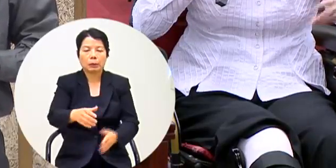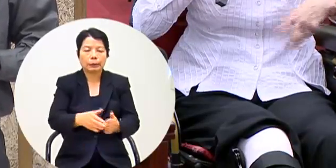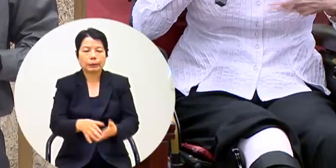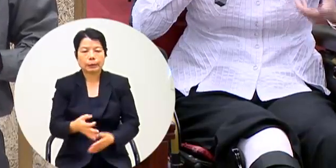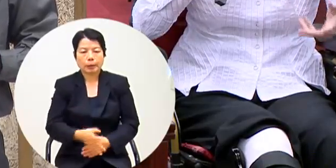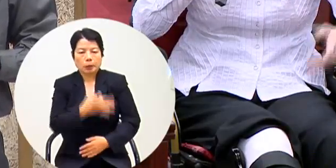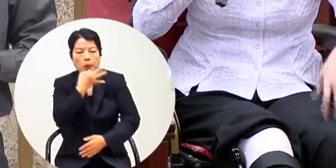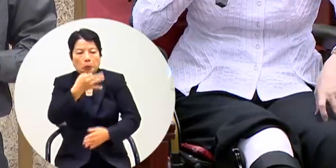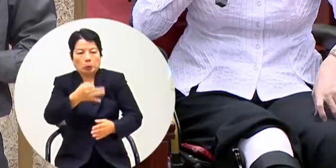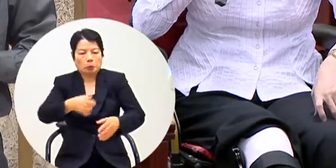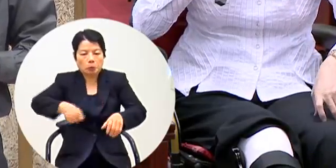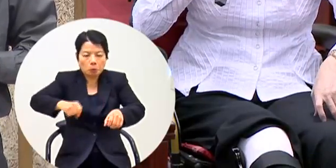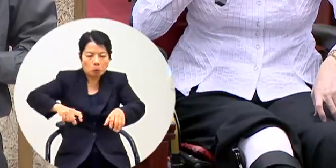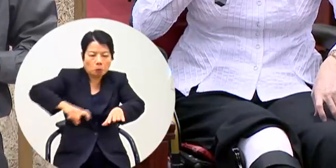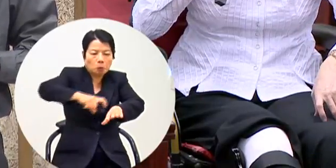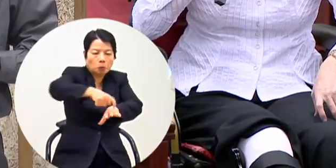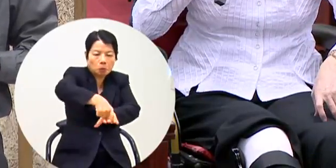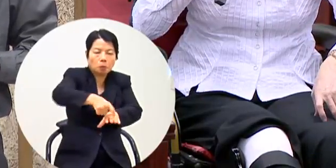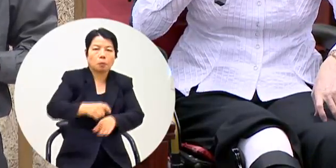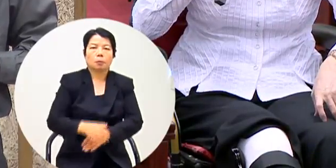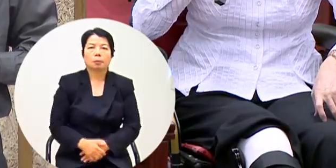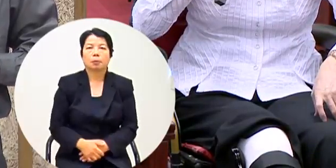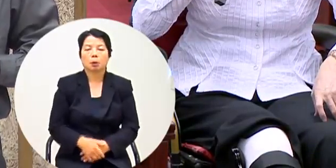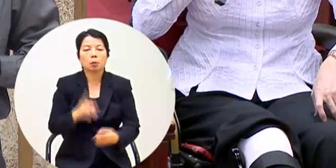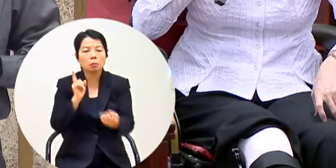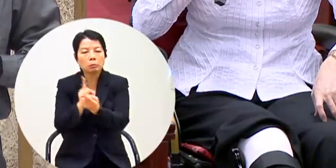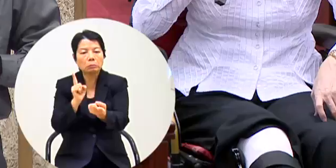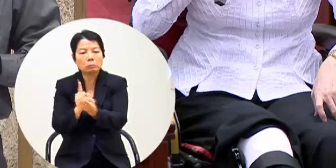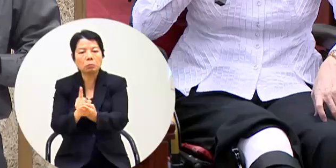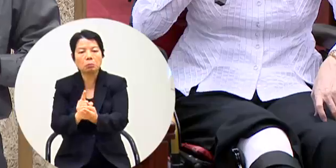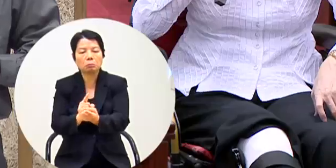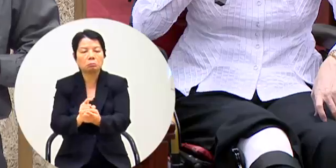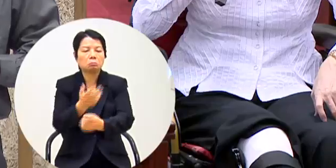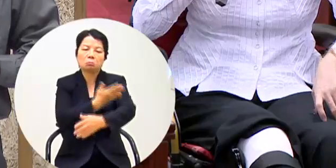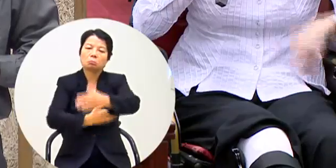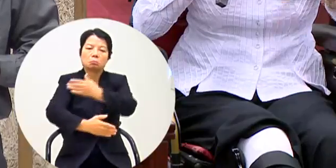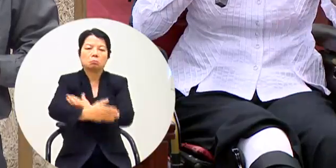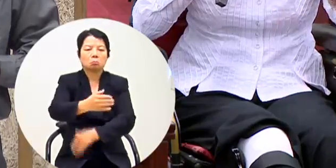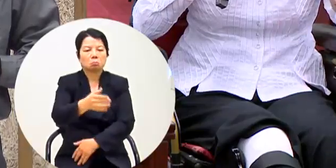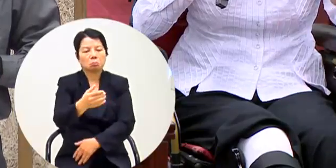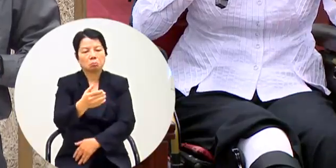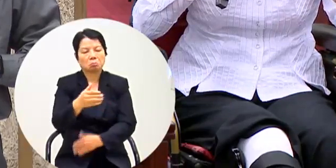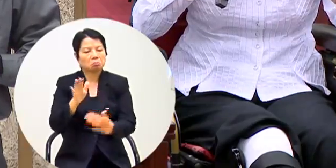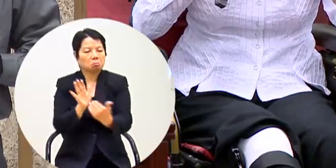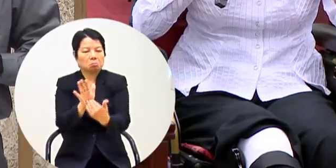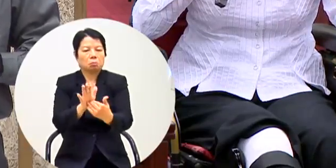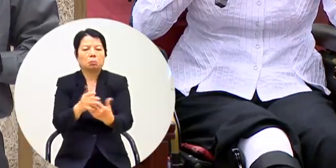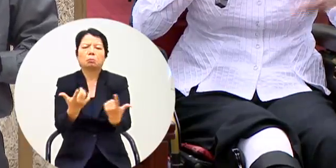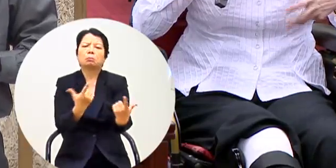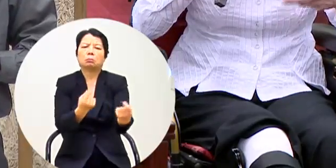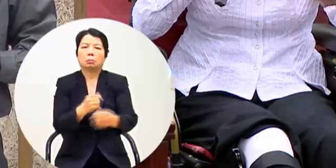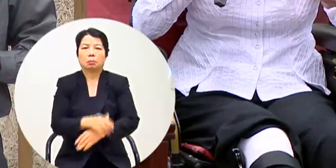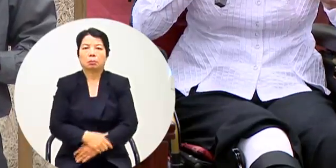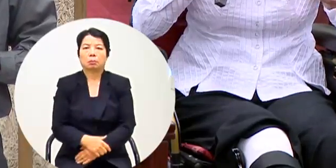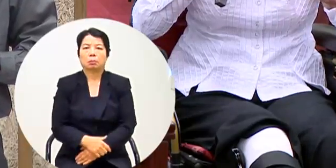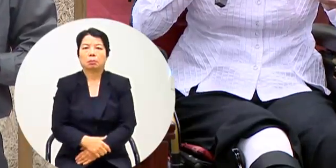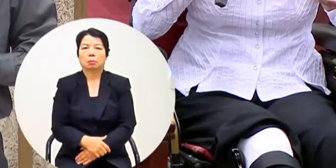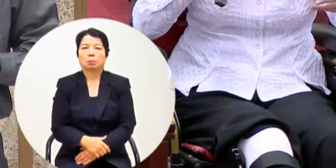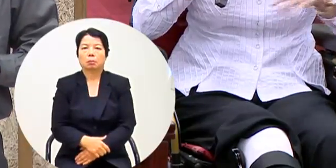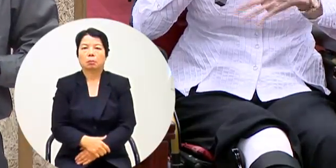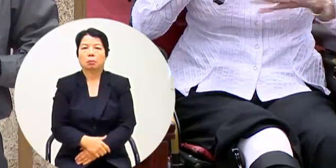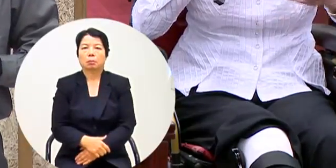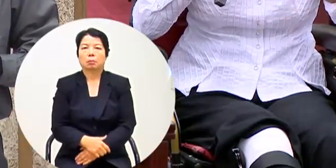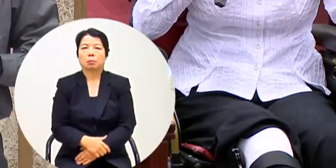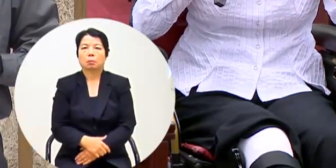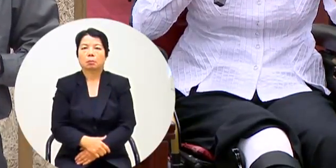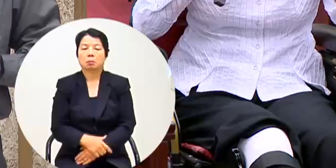来，可是你相对在阻碍身心障碍者在使用的这个方便性。所以我刚才说这个是你怎么去执法的问题， 是，